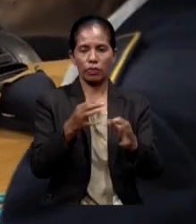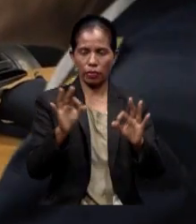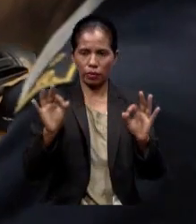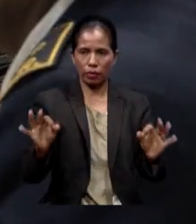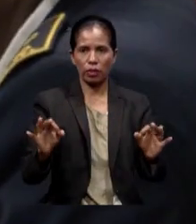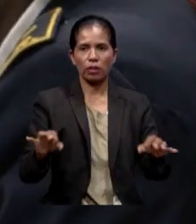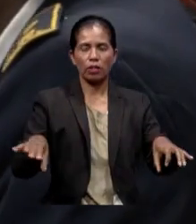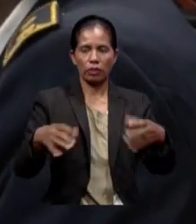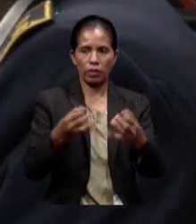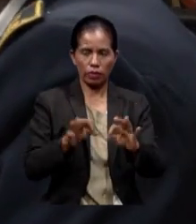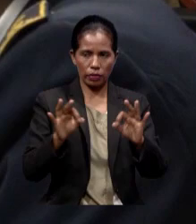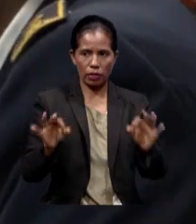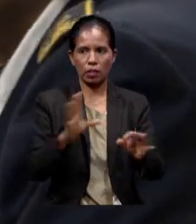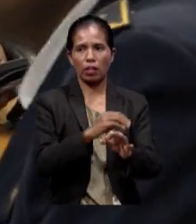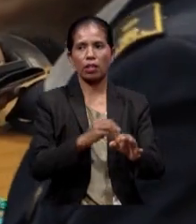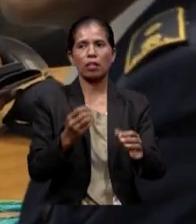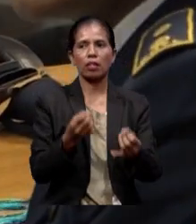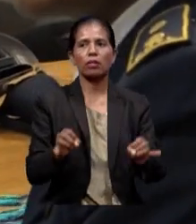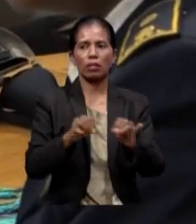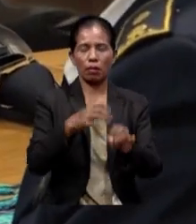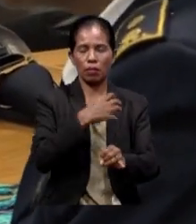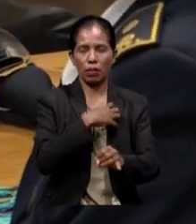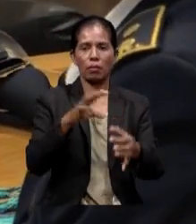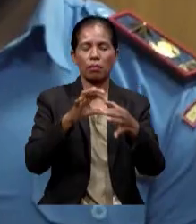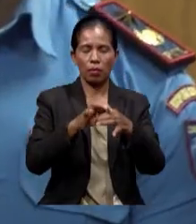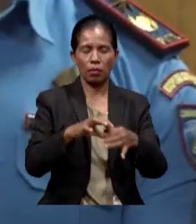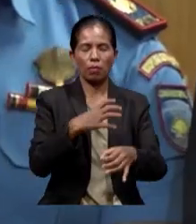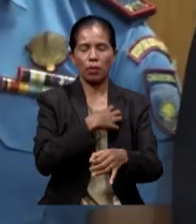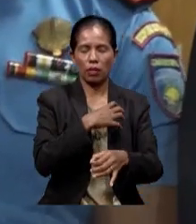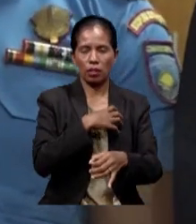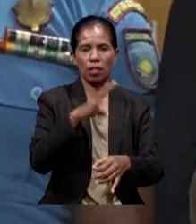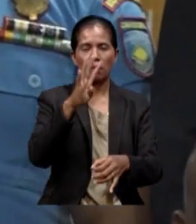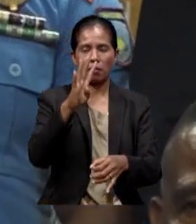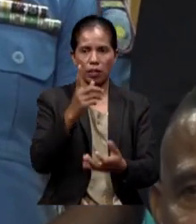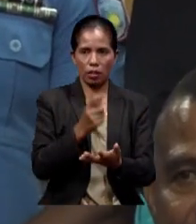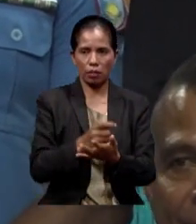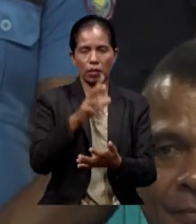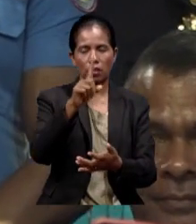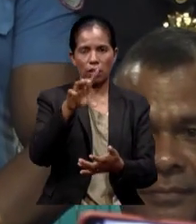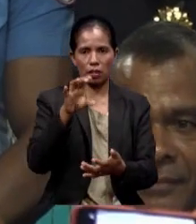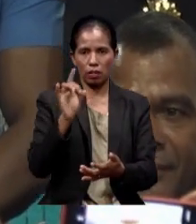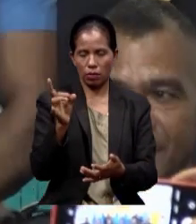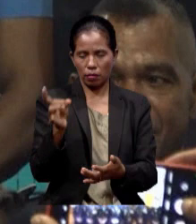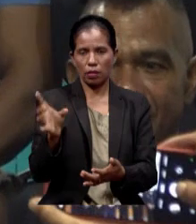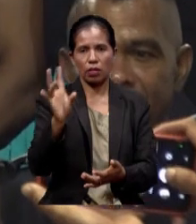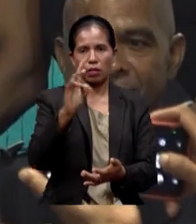instituição Pentel. Dedaune instituição Pentel ia membro polícia reunhat atus ida sianulu resin hitu nebe